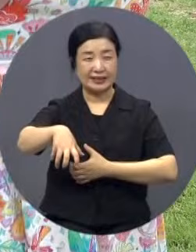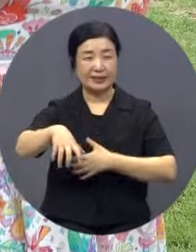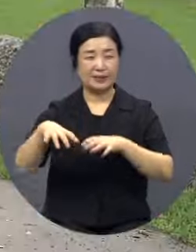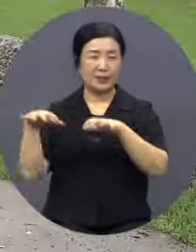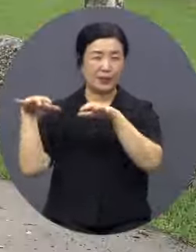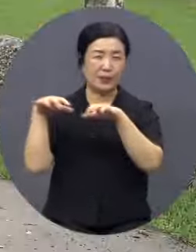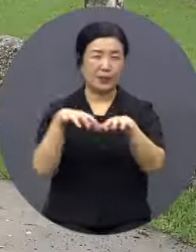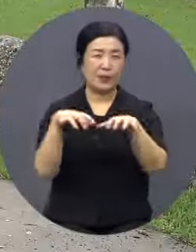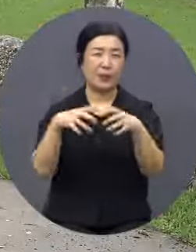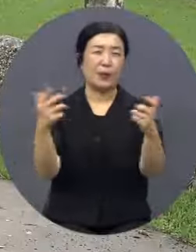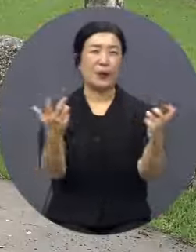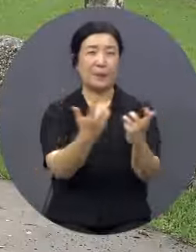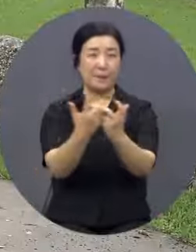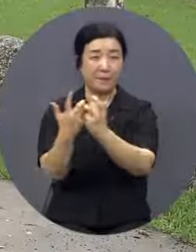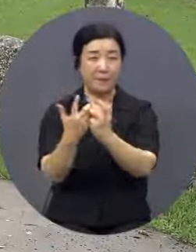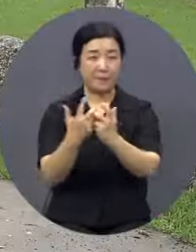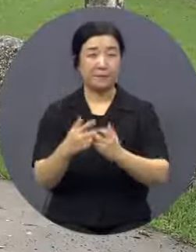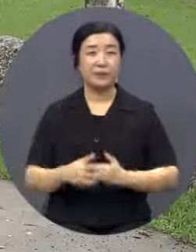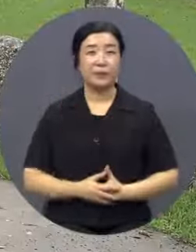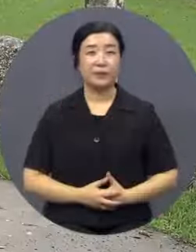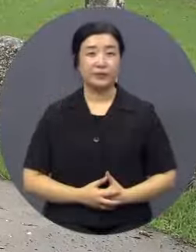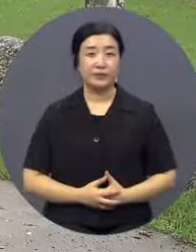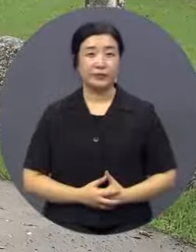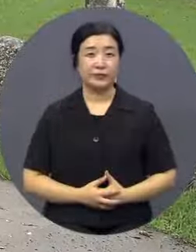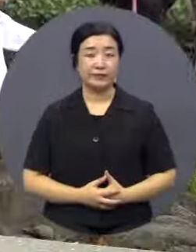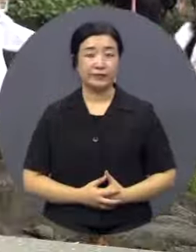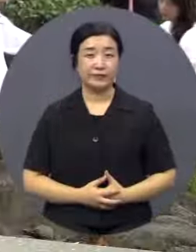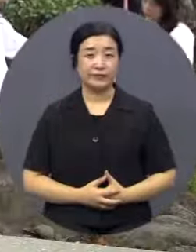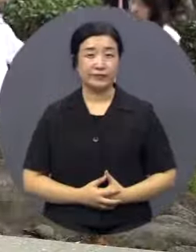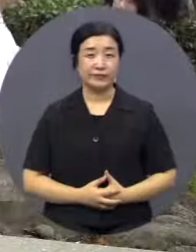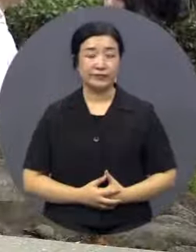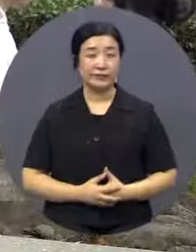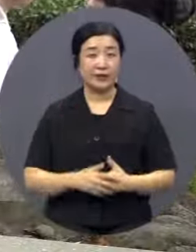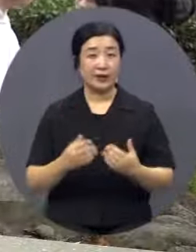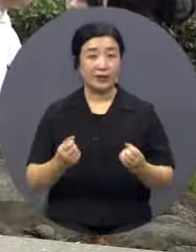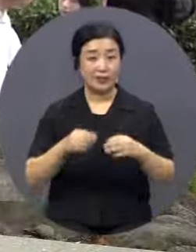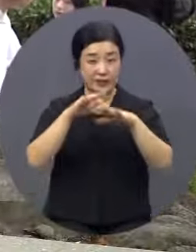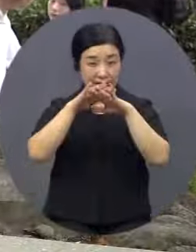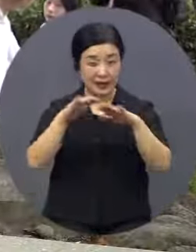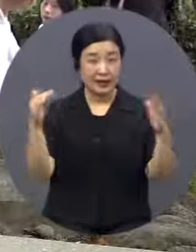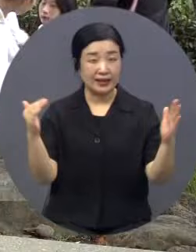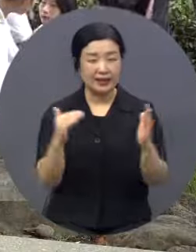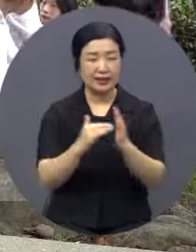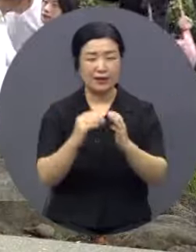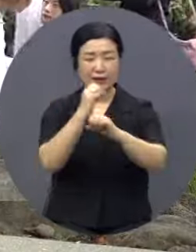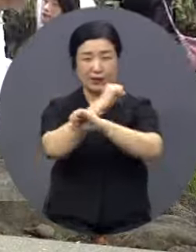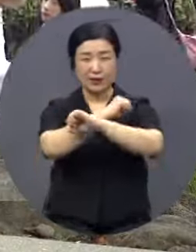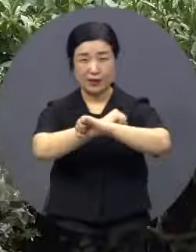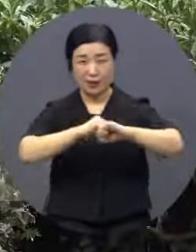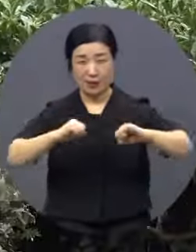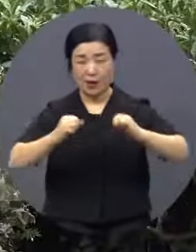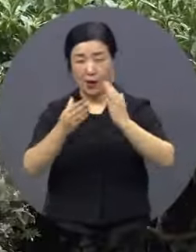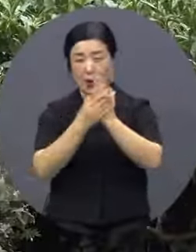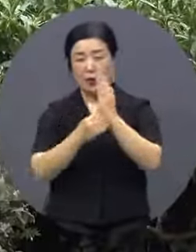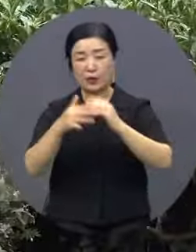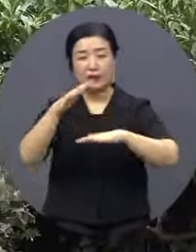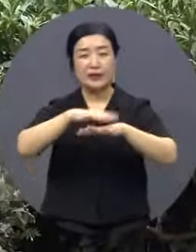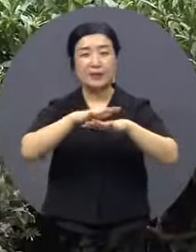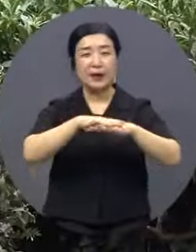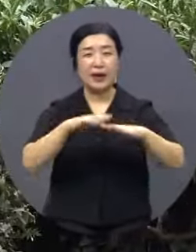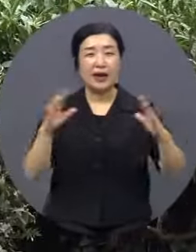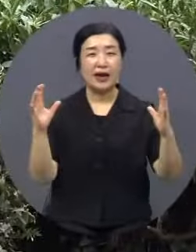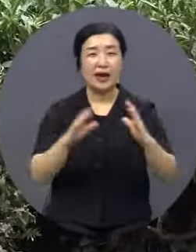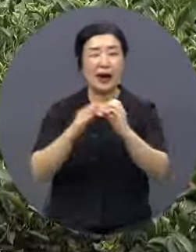나들이를 나온 사람들로 북적였습니다. 일찌감치 명절을 지낸 사람들은 드넓게 펼쳐진 녹차밭에서 사진을